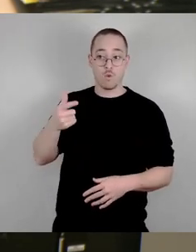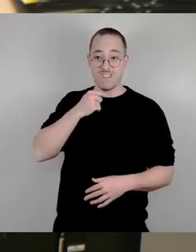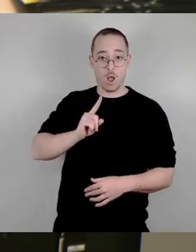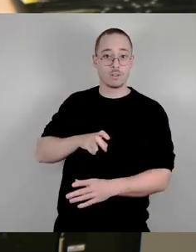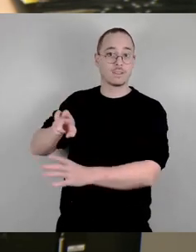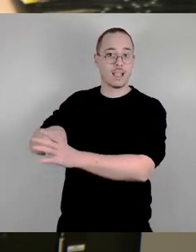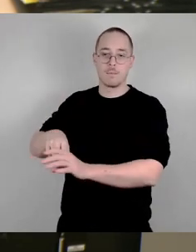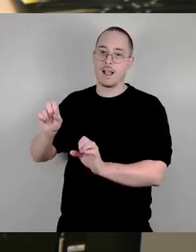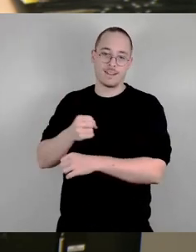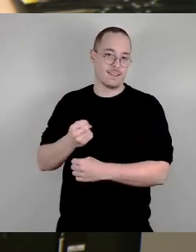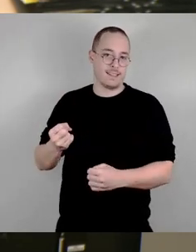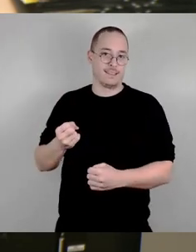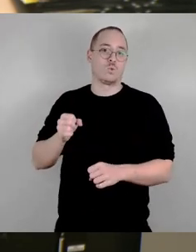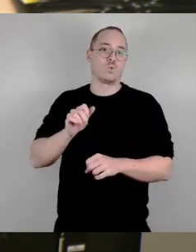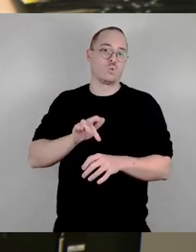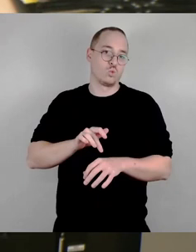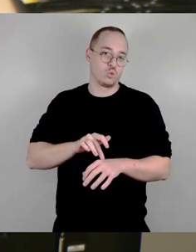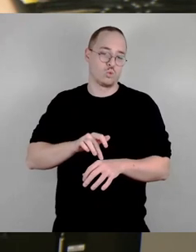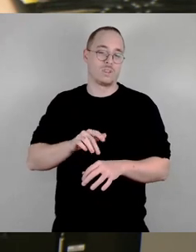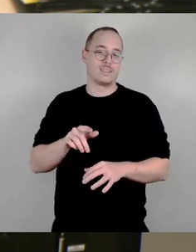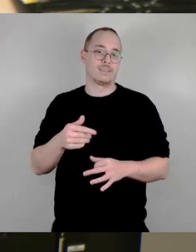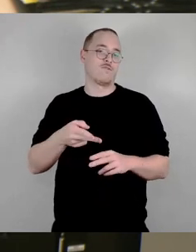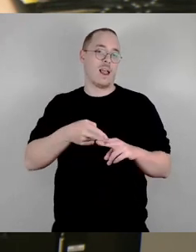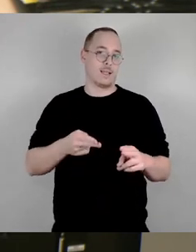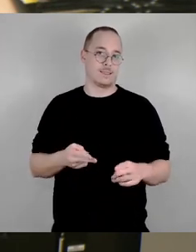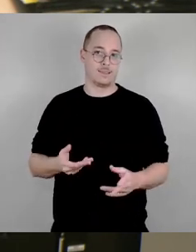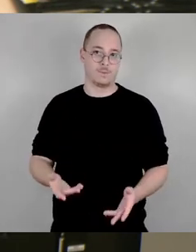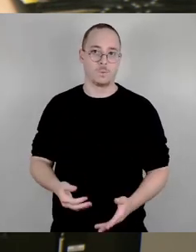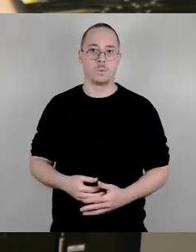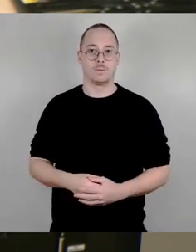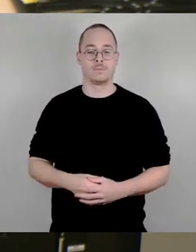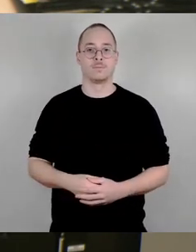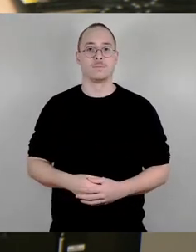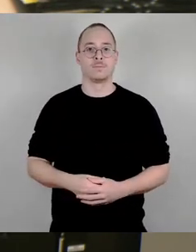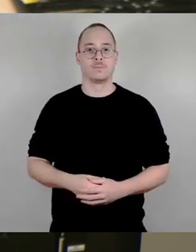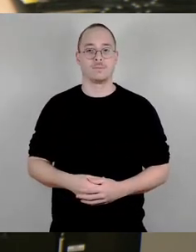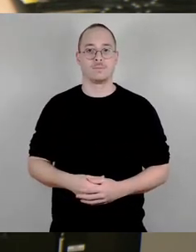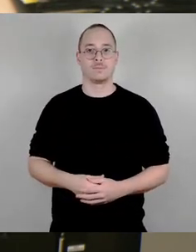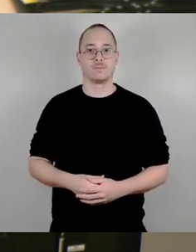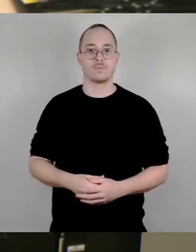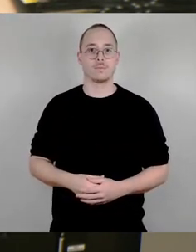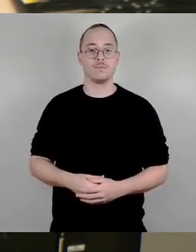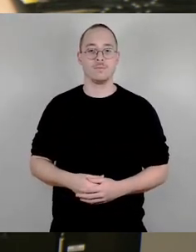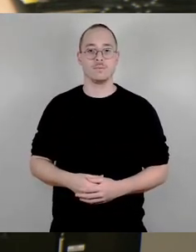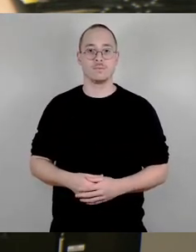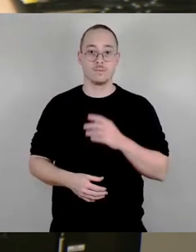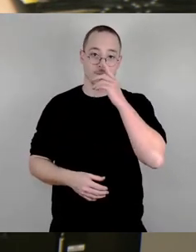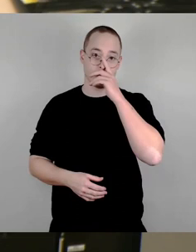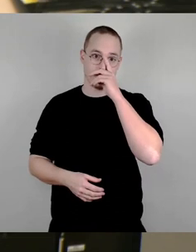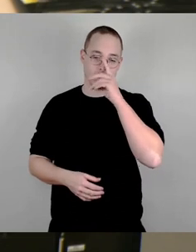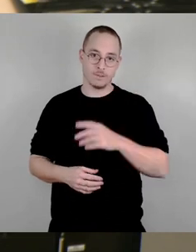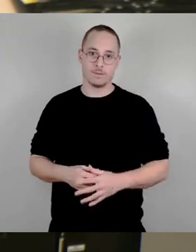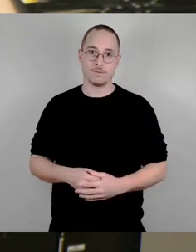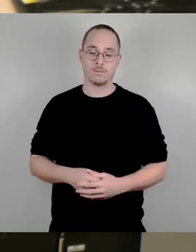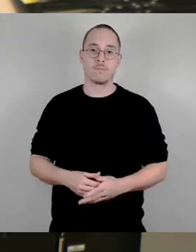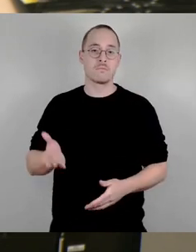Die größte Aufwertung hat der Skatesport mit der Entscheidung des IOC damals erfahren, als dieser auf seiner Hauptversammlung